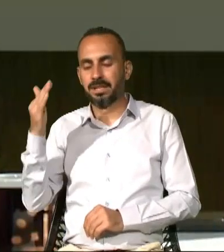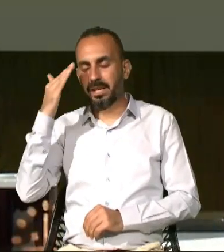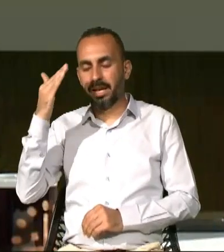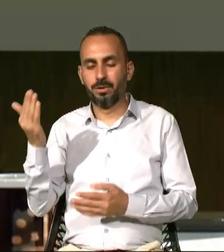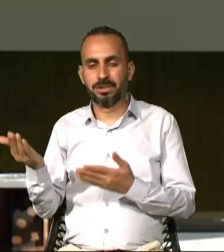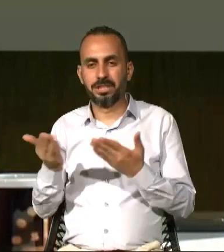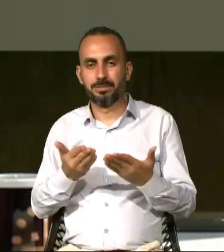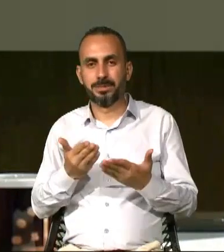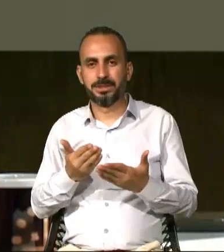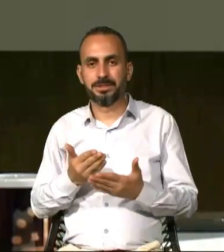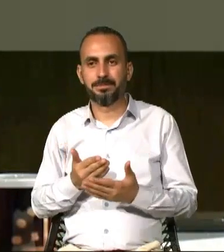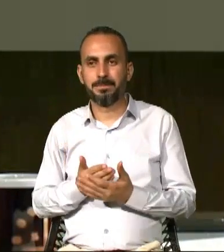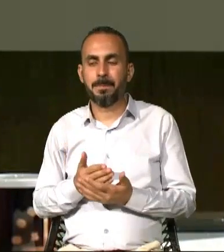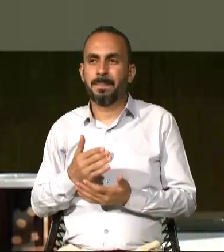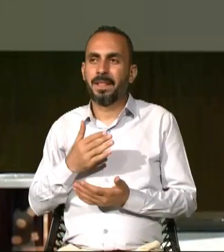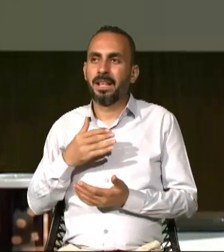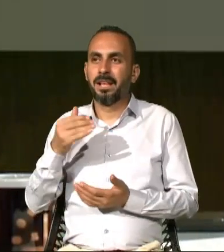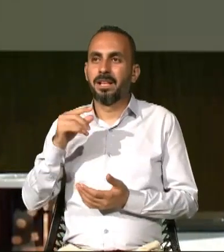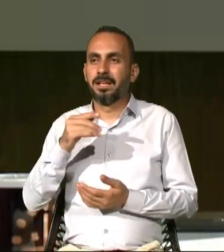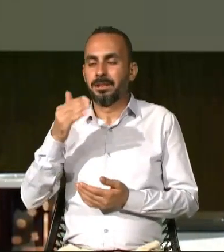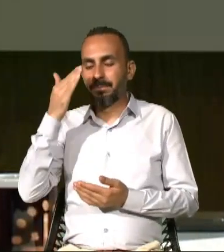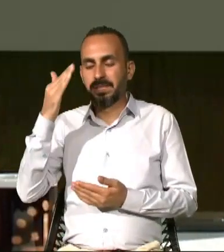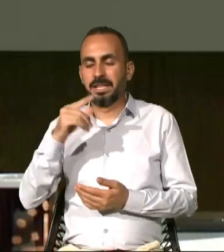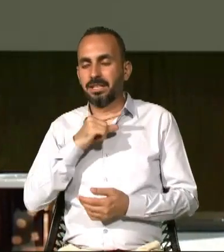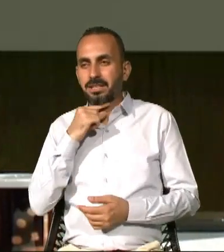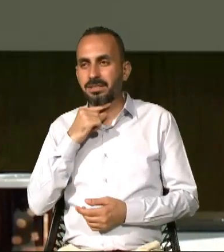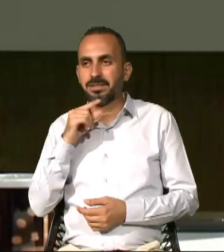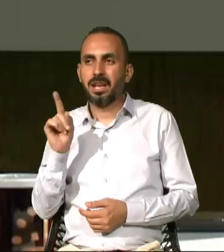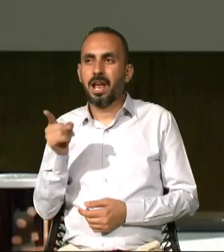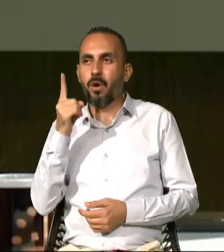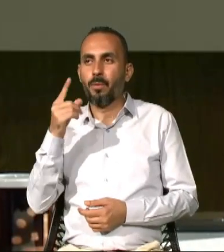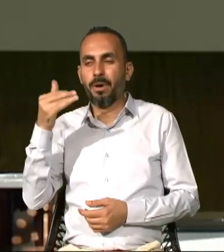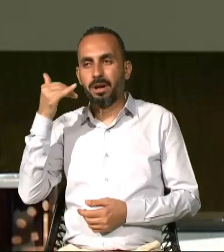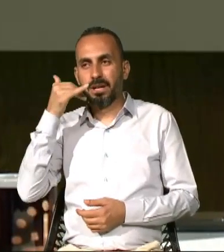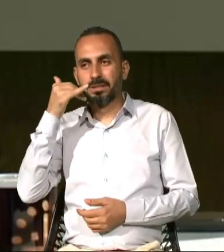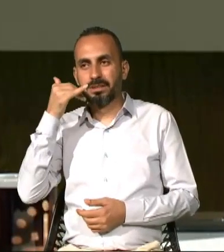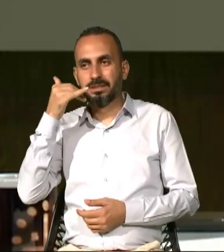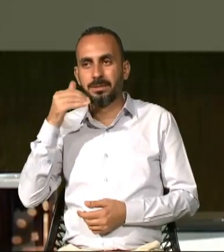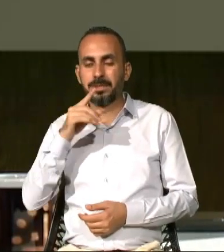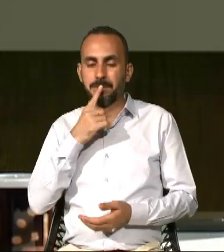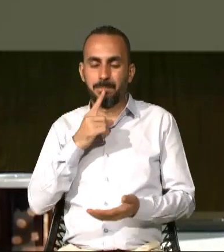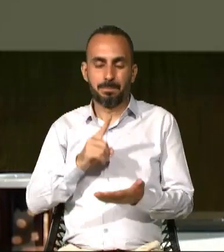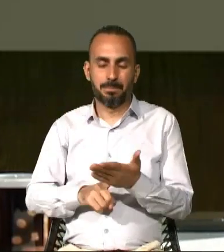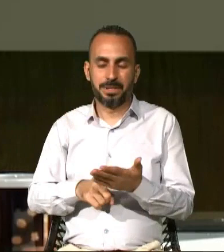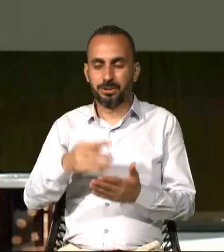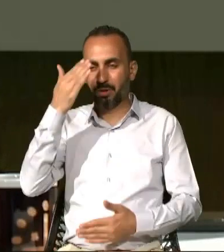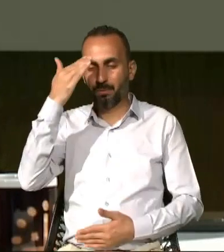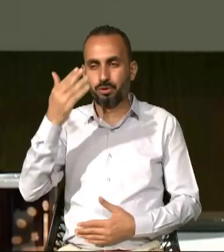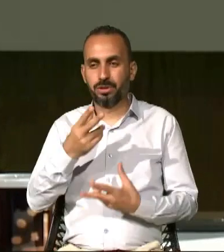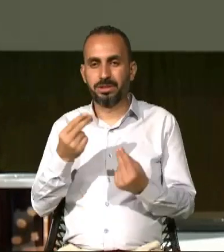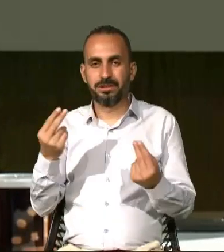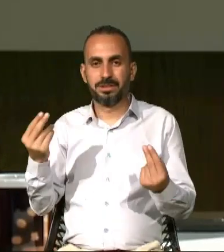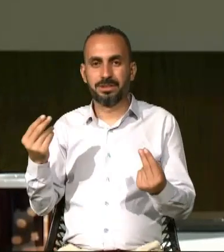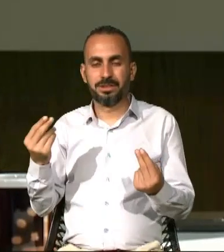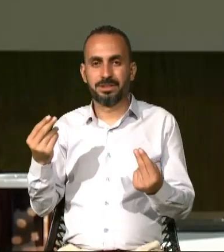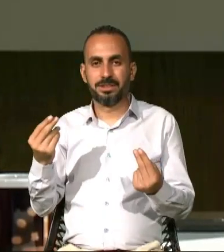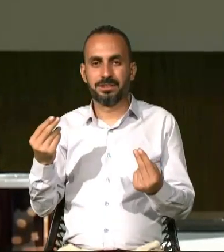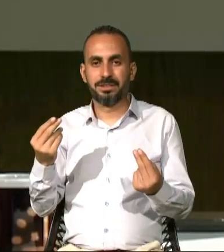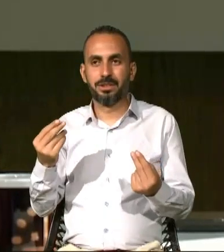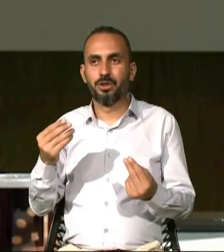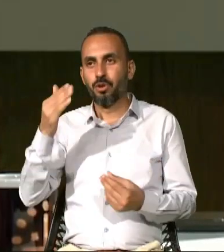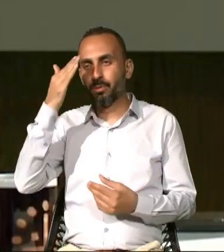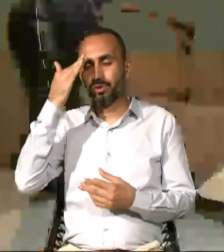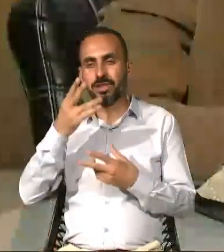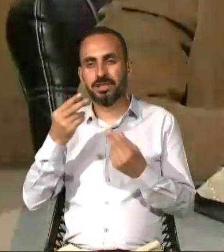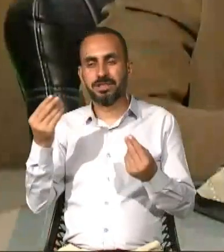بيك. انا اول مره اعمل مداخله في برنامج، بس بجد بحييك على البرنامج حبيبي، وبحييك على اختيارك للاسيس